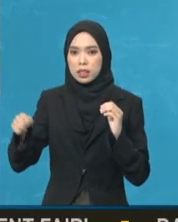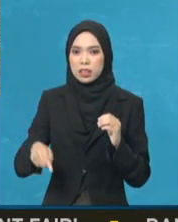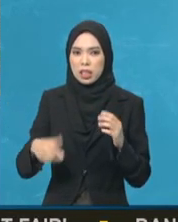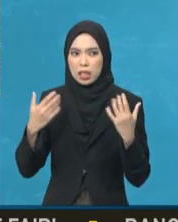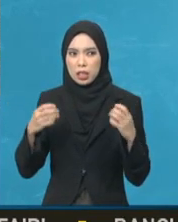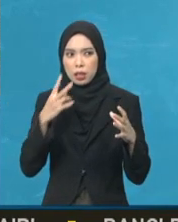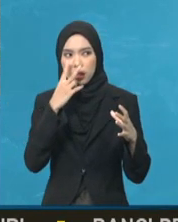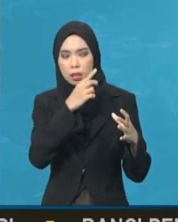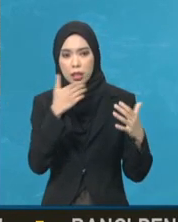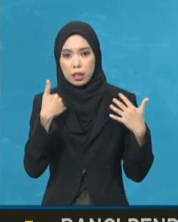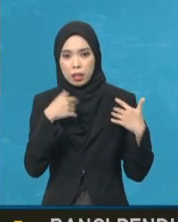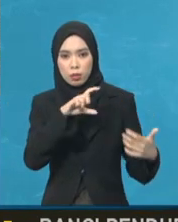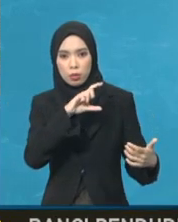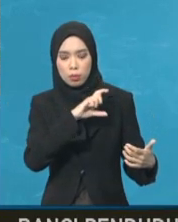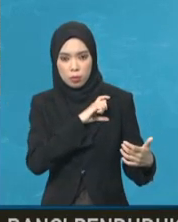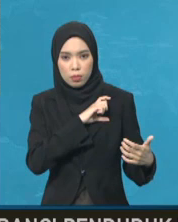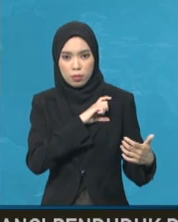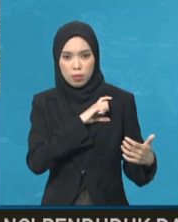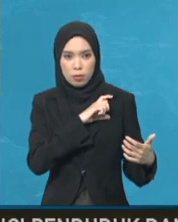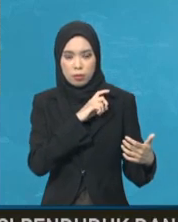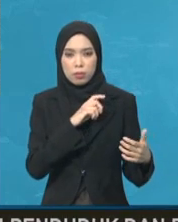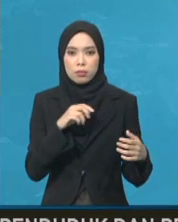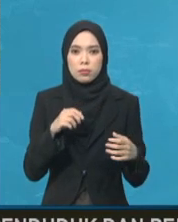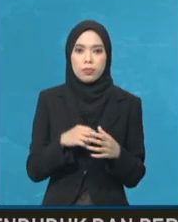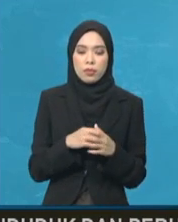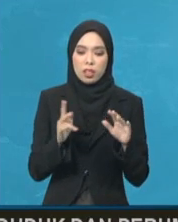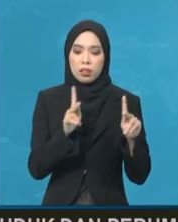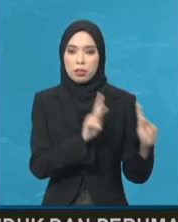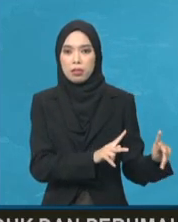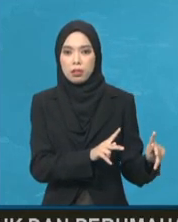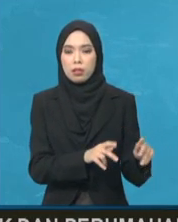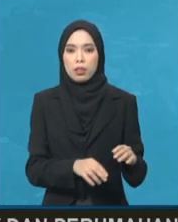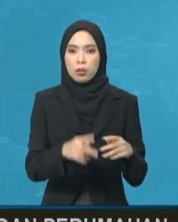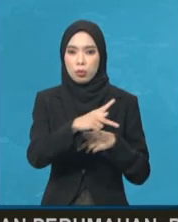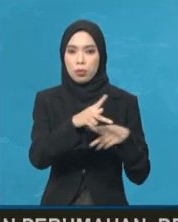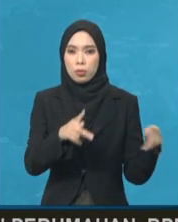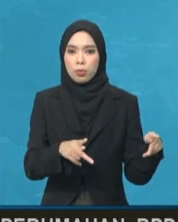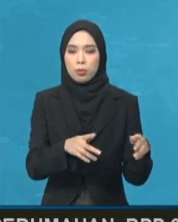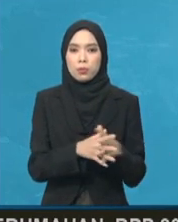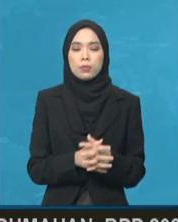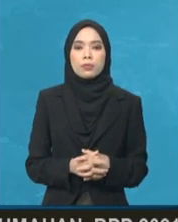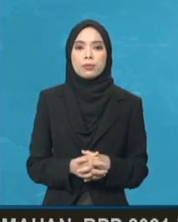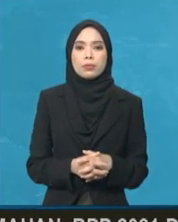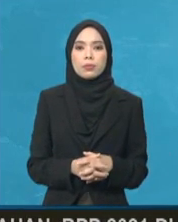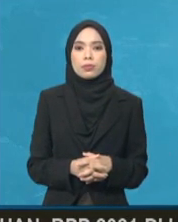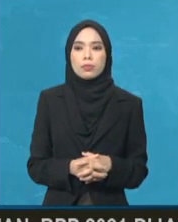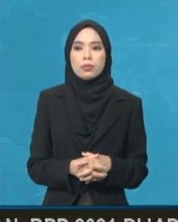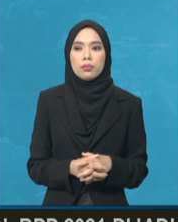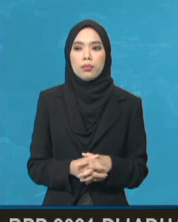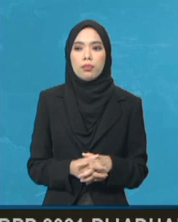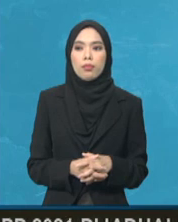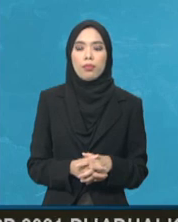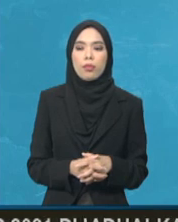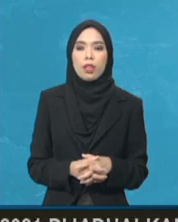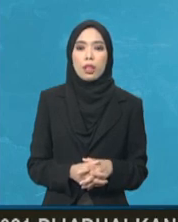pasukan peronda dan meninggalkan kota berkenaan salah seorang sesuai juga didapati memegang